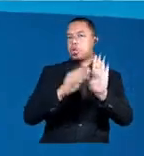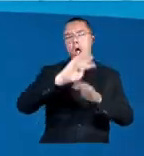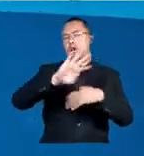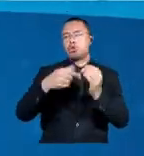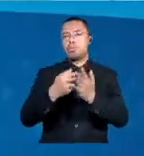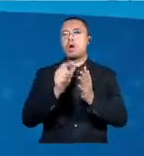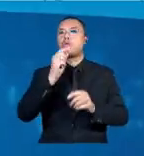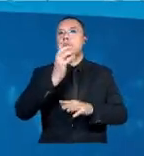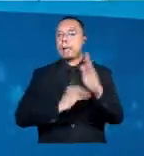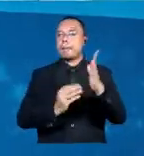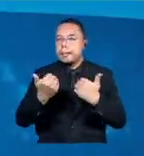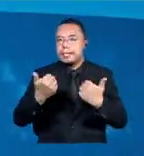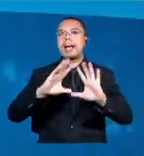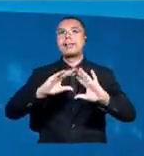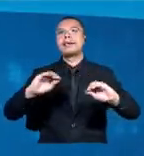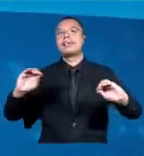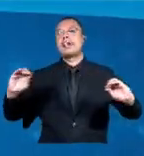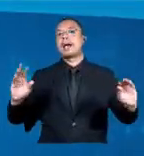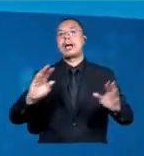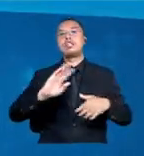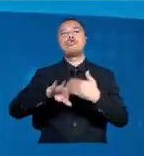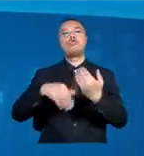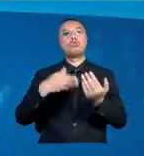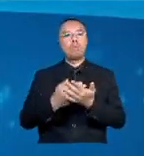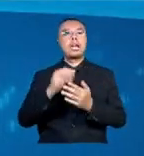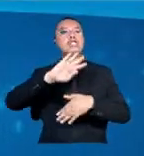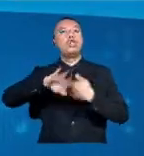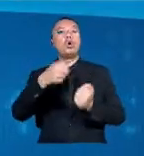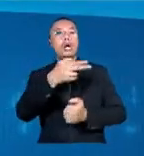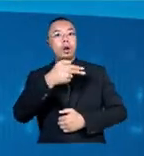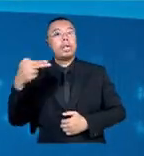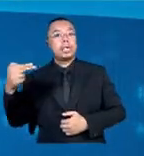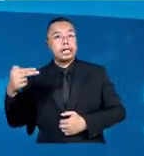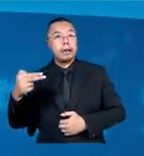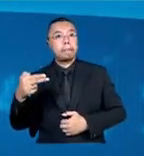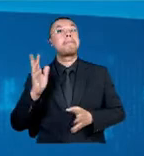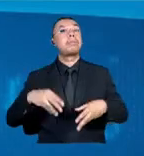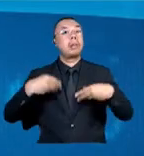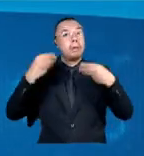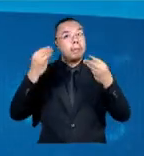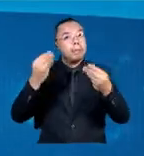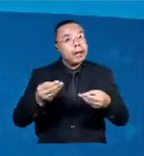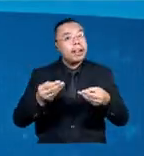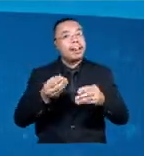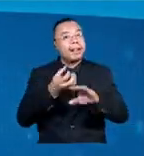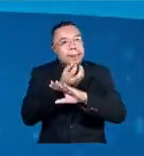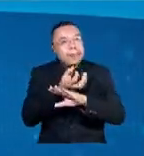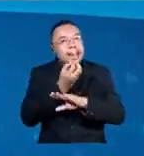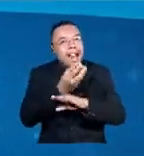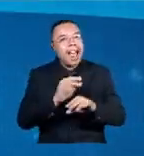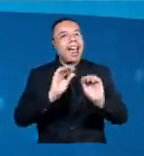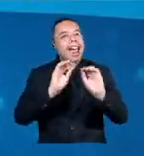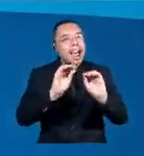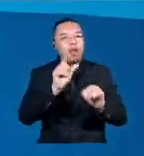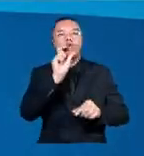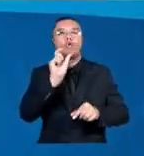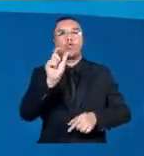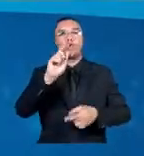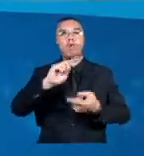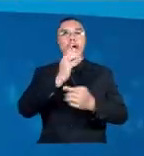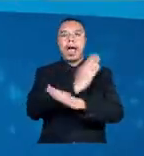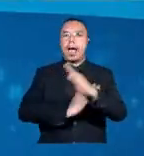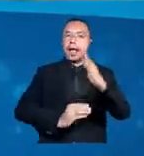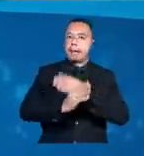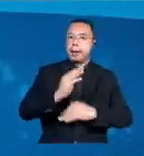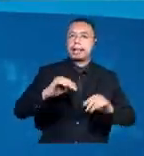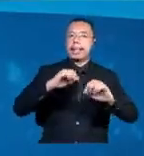turunannya dapat berjalan baik di seluruh Indonesia dengan memberikan pembinaan bagi atlet disabilitas. Ini sudah